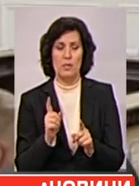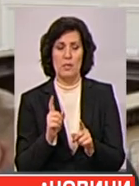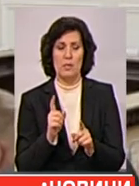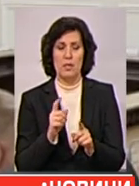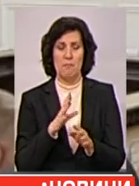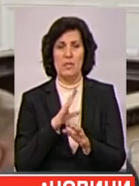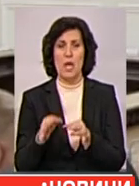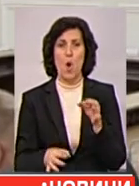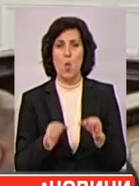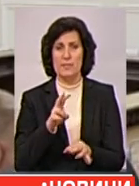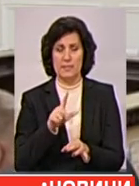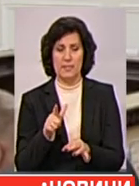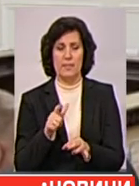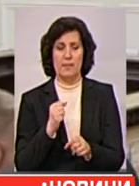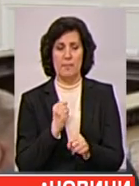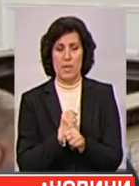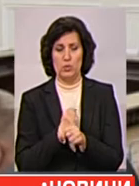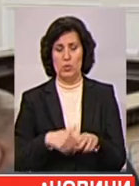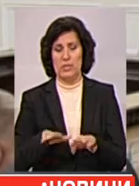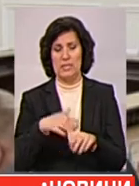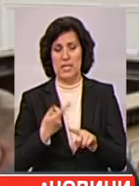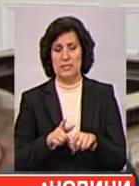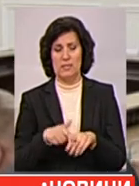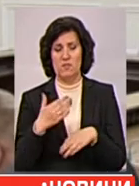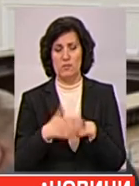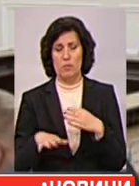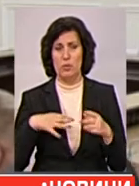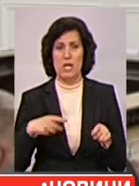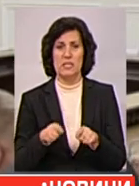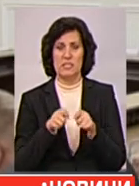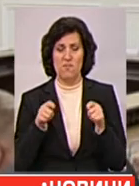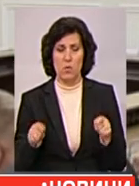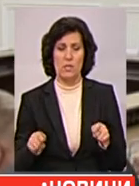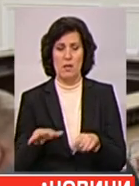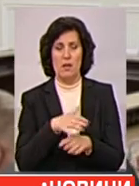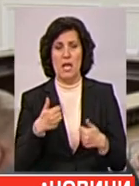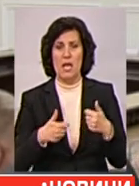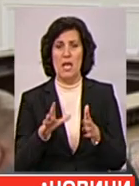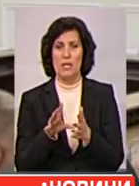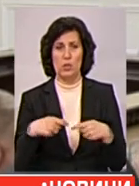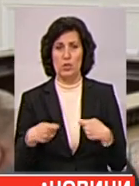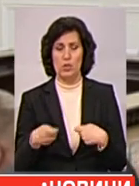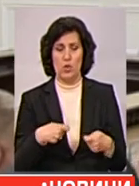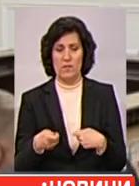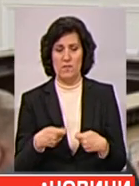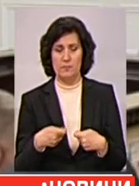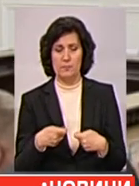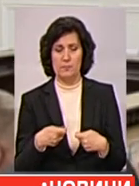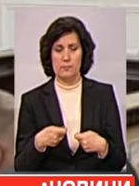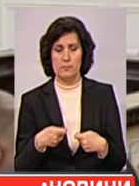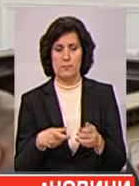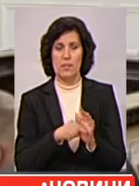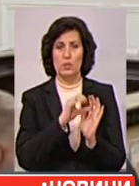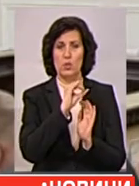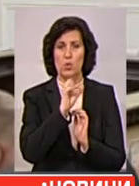на осінь, працюйте над цим. Уже була створена майданчик електронних торгів по вугіллю. З